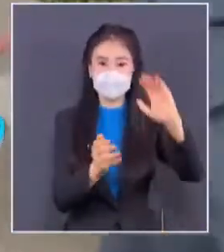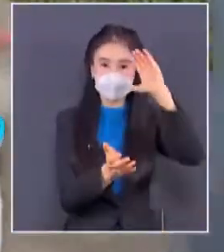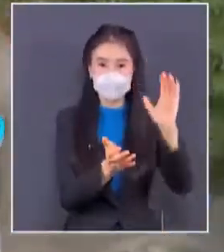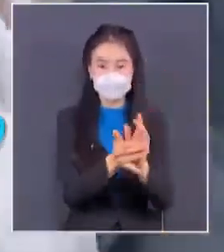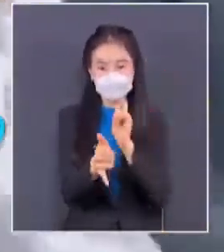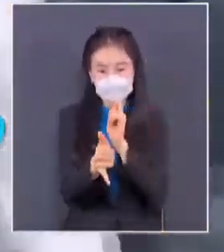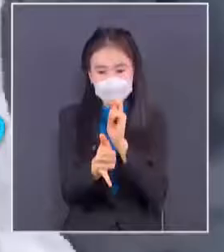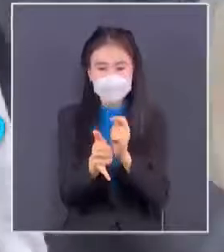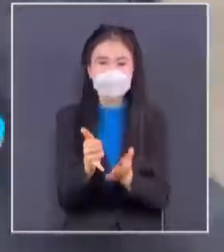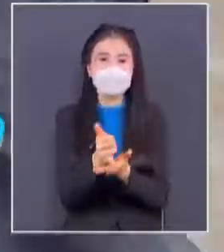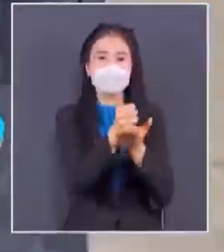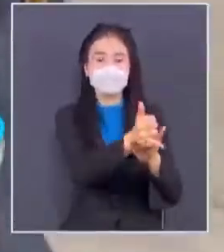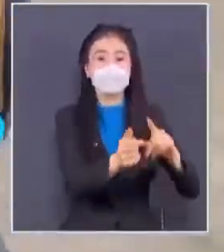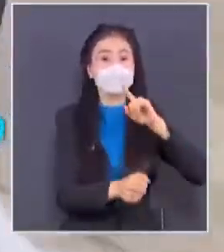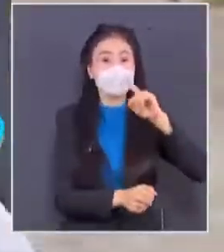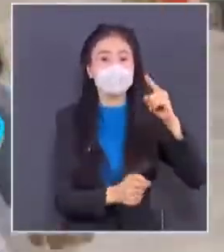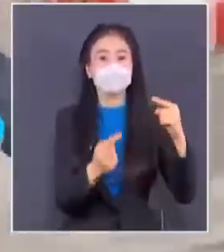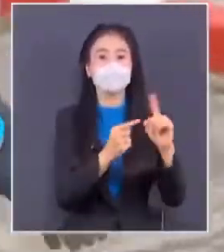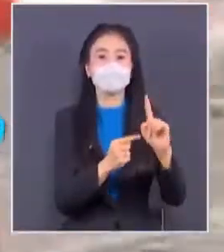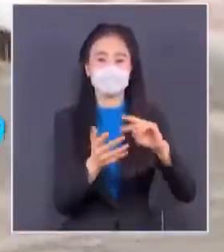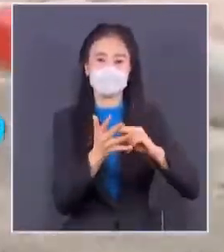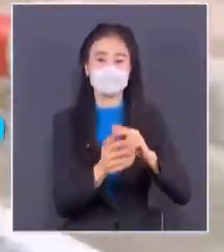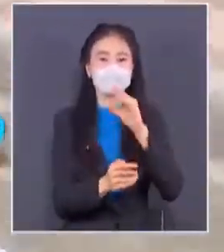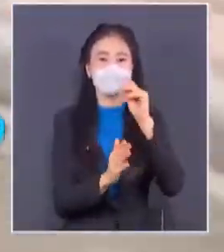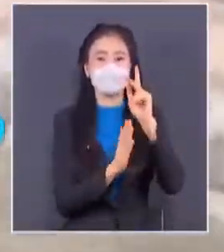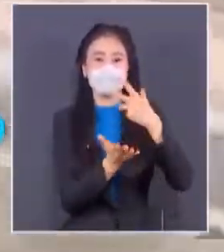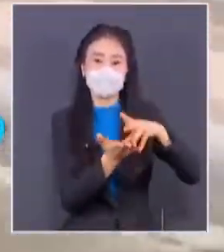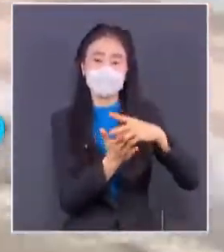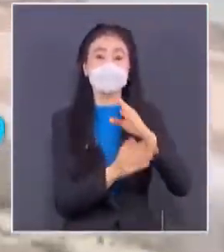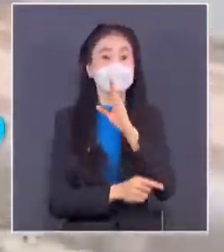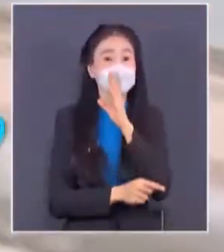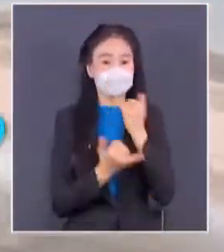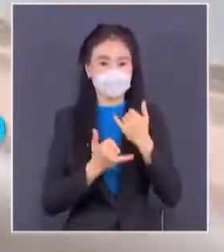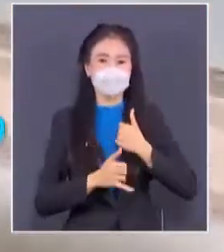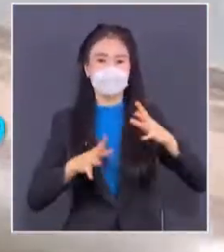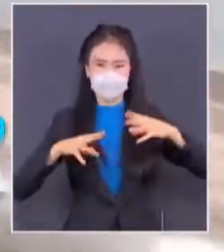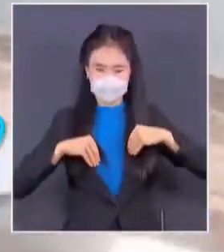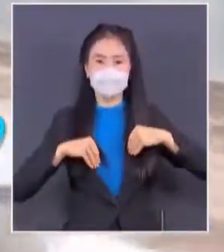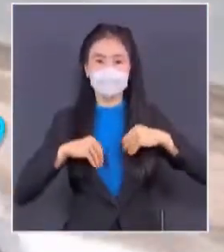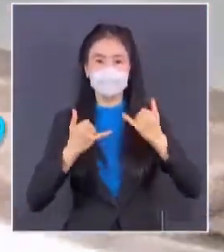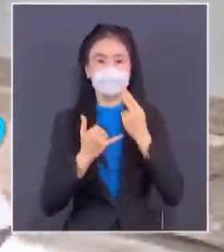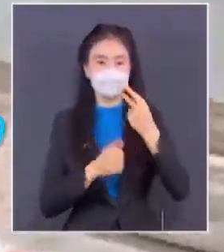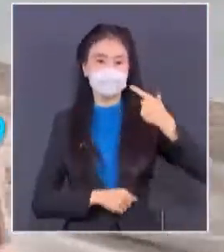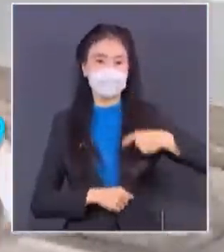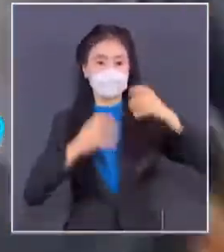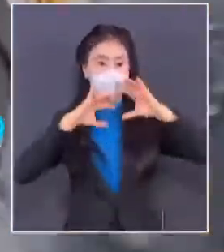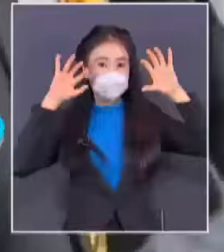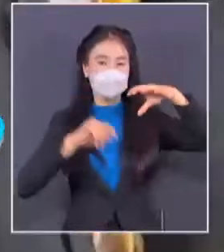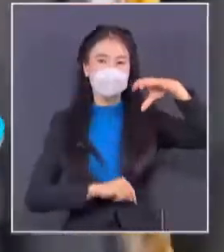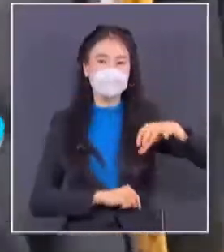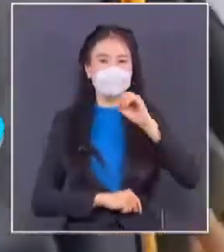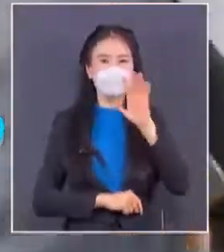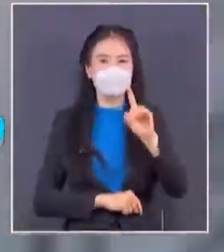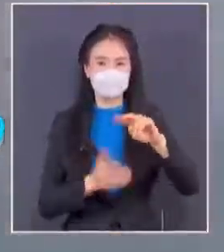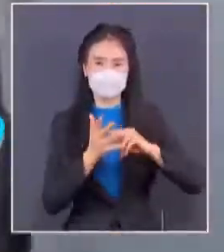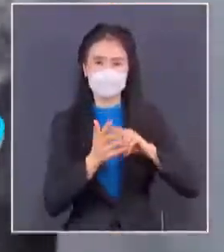นทบุรีนำตัวส่งฟ้องในข้อหาให้การเท็จหลังจากเจ้าตัวรับสารภาพแต่พนักงานอัยการจังหวัดนนทบุรีกลับ